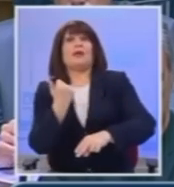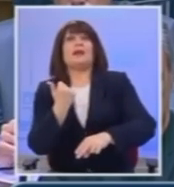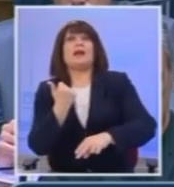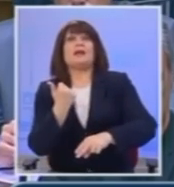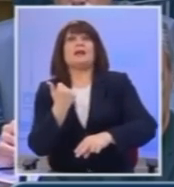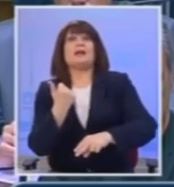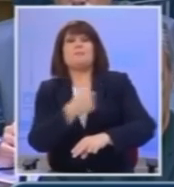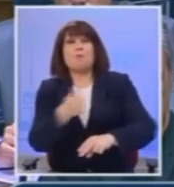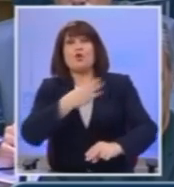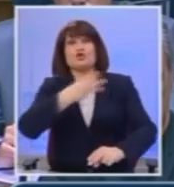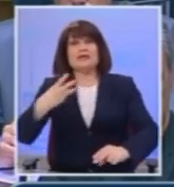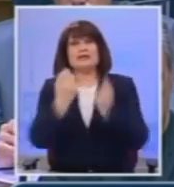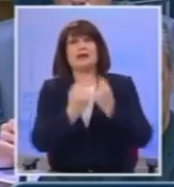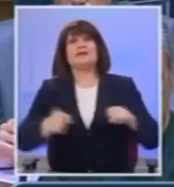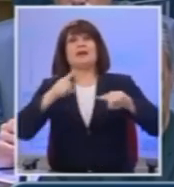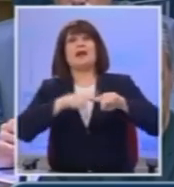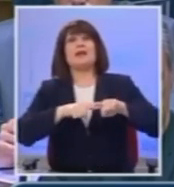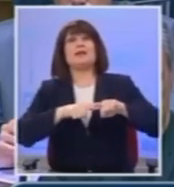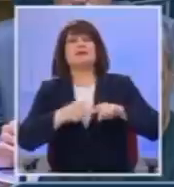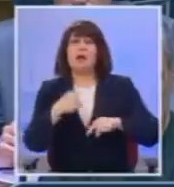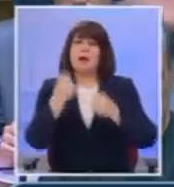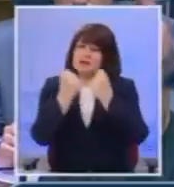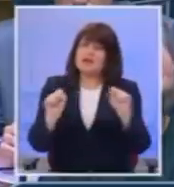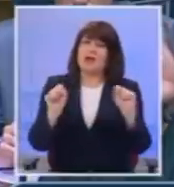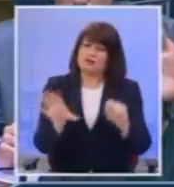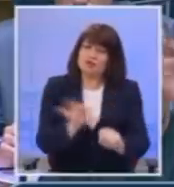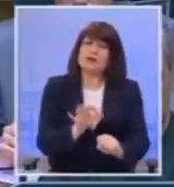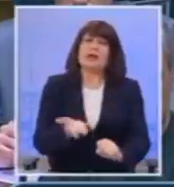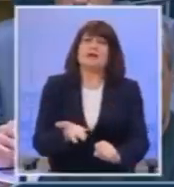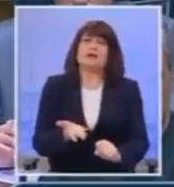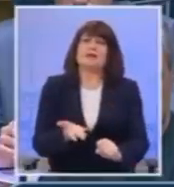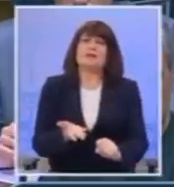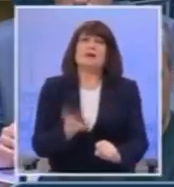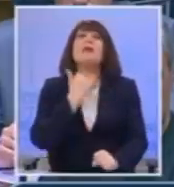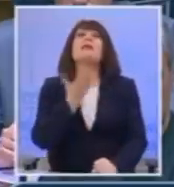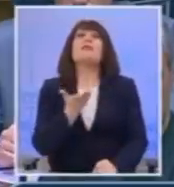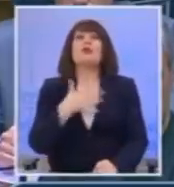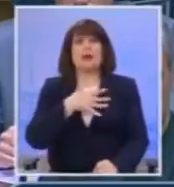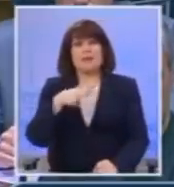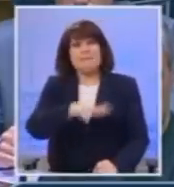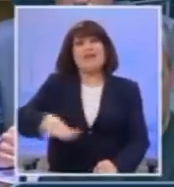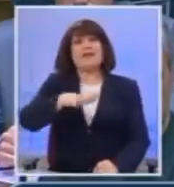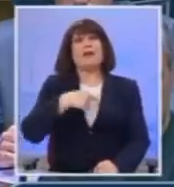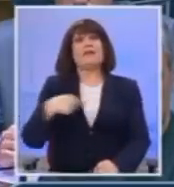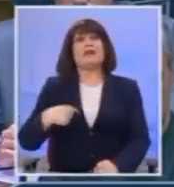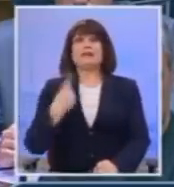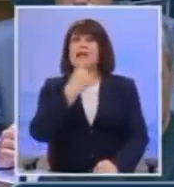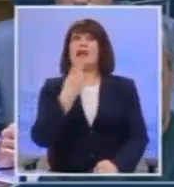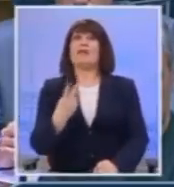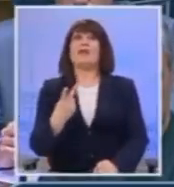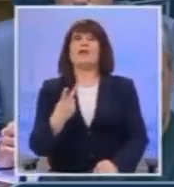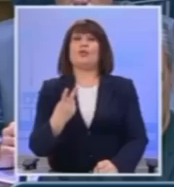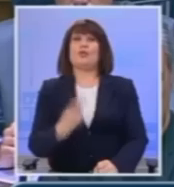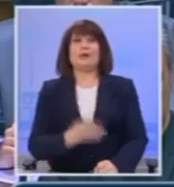το υπόλοιπο πολιτικό σύστημα. Κάποιος ανεξάρτητος, κάποιος που δεν έχει ασχοληθεί με τα κόμματα, δεν μπορεί να είναι περιφερειακός διευθυντής. Ένας, δύο από